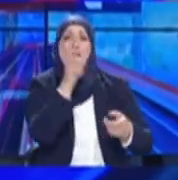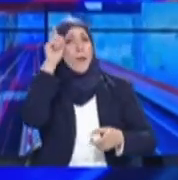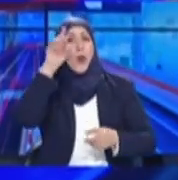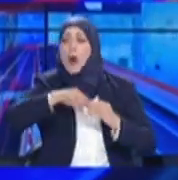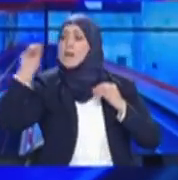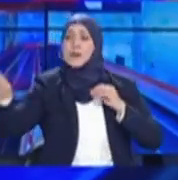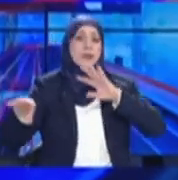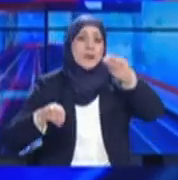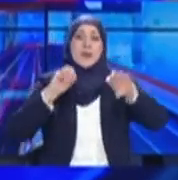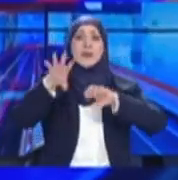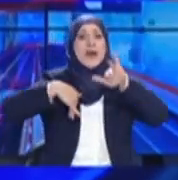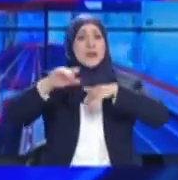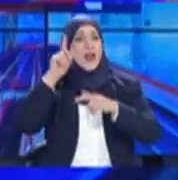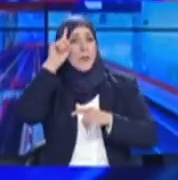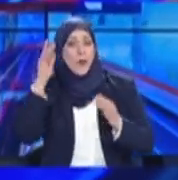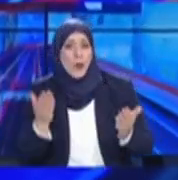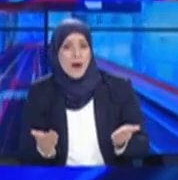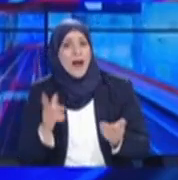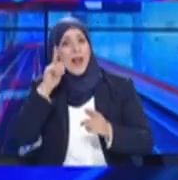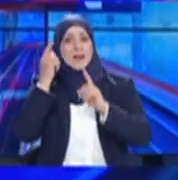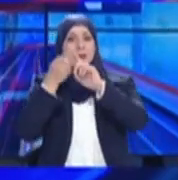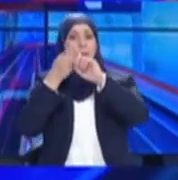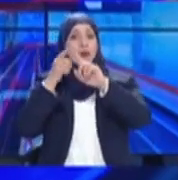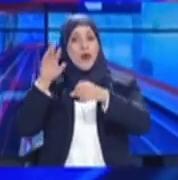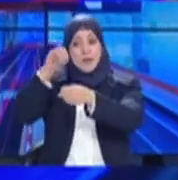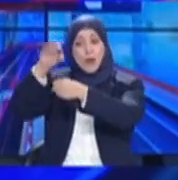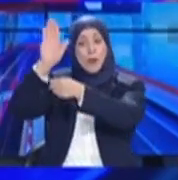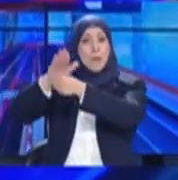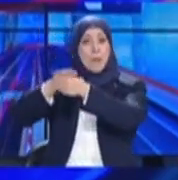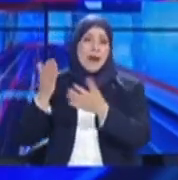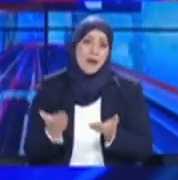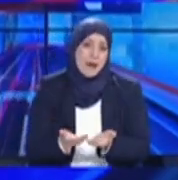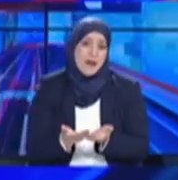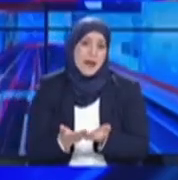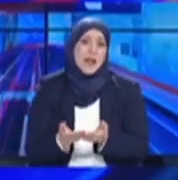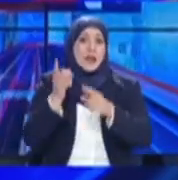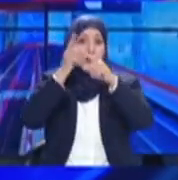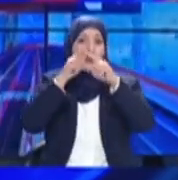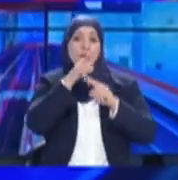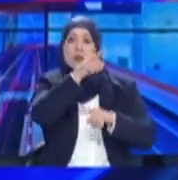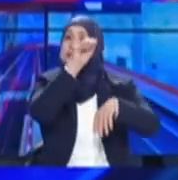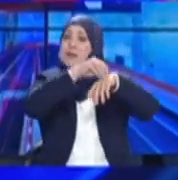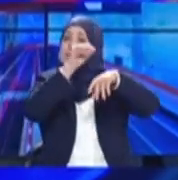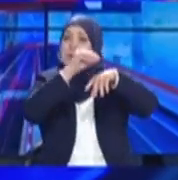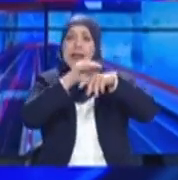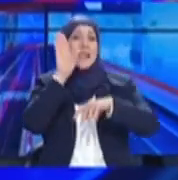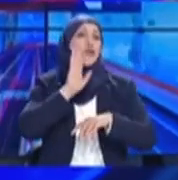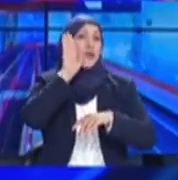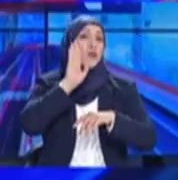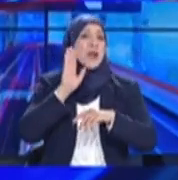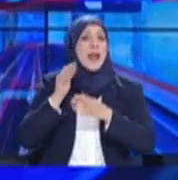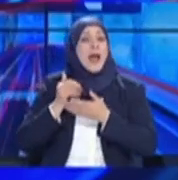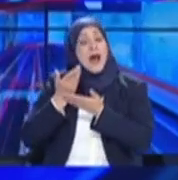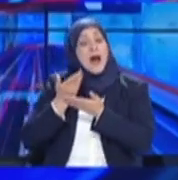نجم كيف كيف تكون هي مولده لبعض الجراثيم اللي ساحه اللاعبين والضرب بالاساس